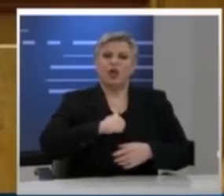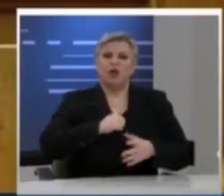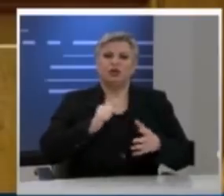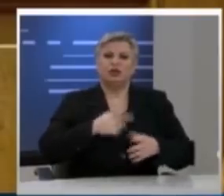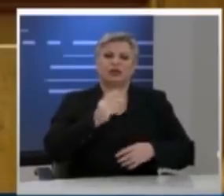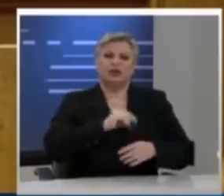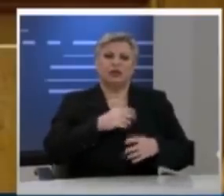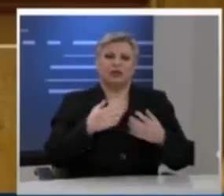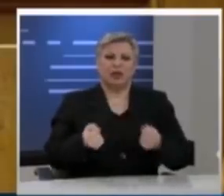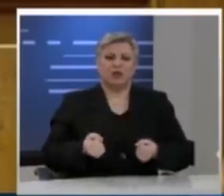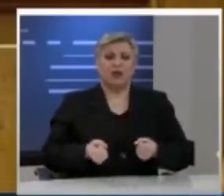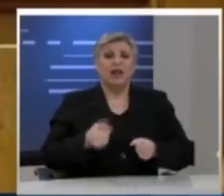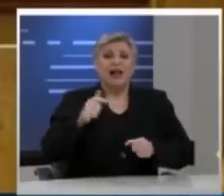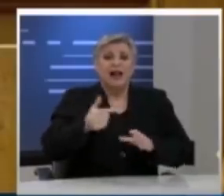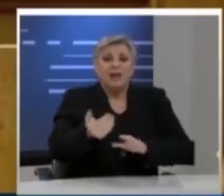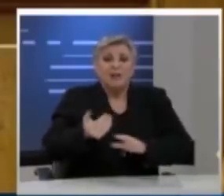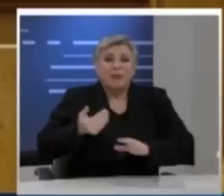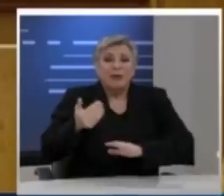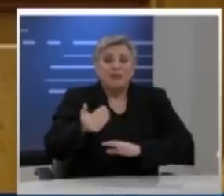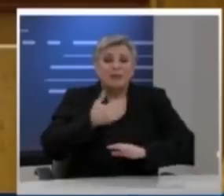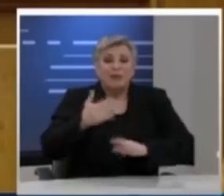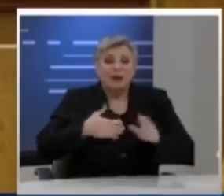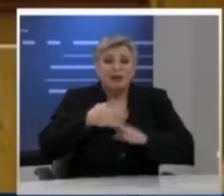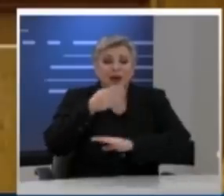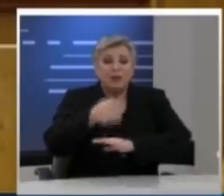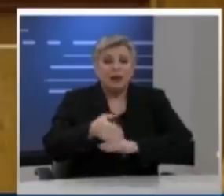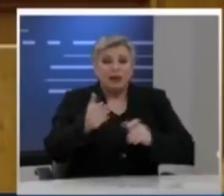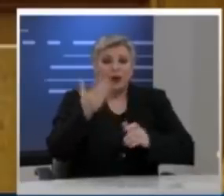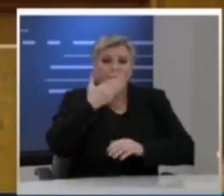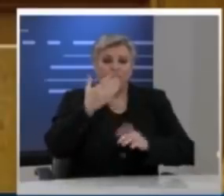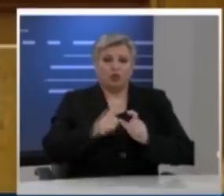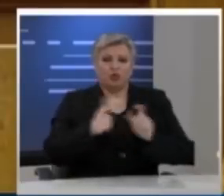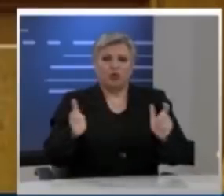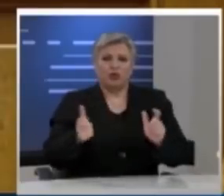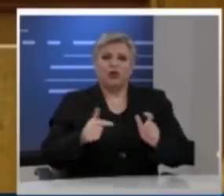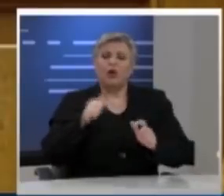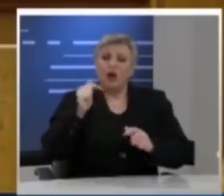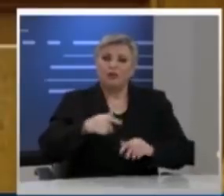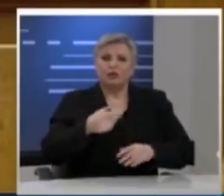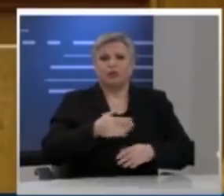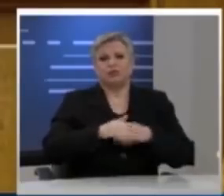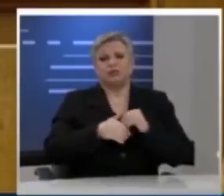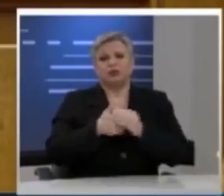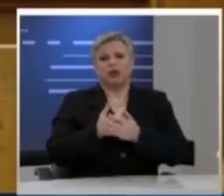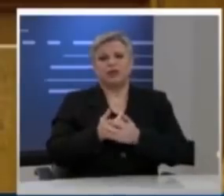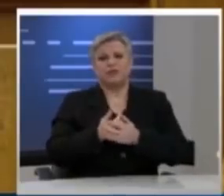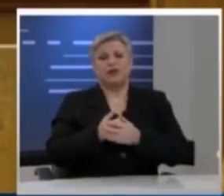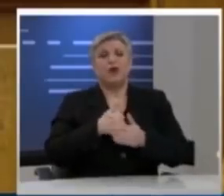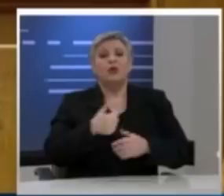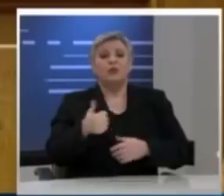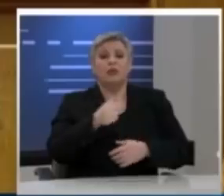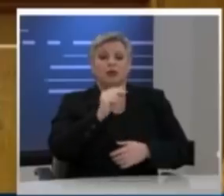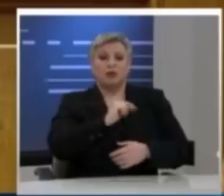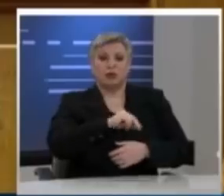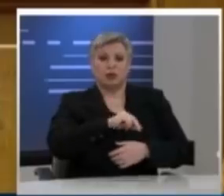προσχολική ηλικία κιόλας εμείς θα το λέμε και θα το φωνάζουμε με όποιο επάγγελμα και αν